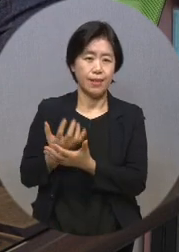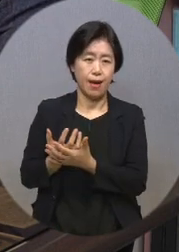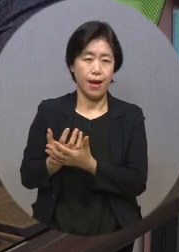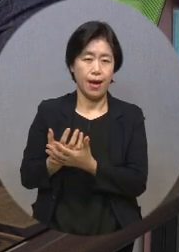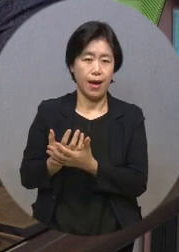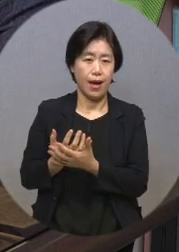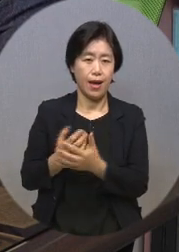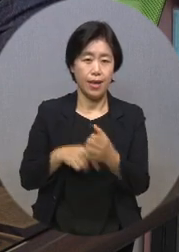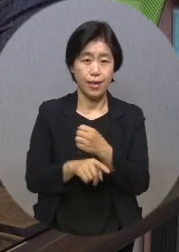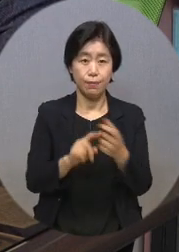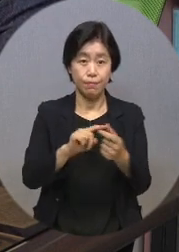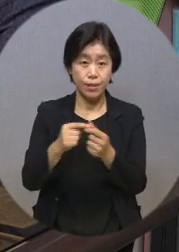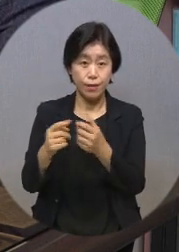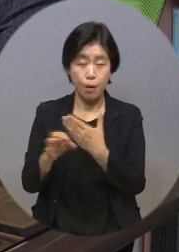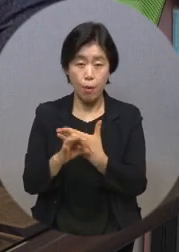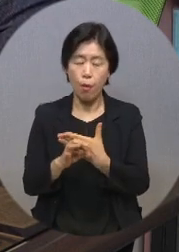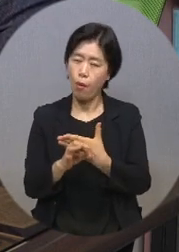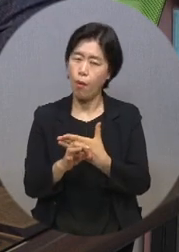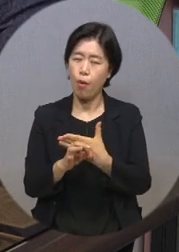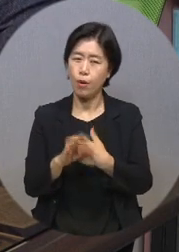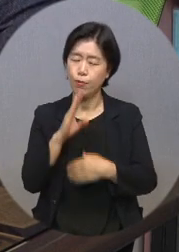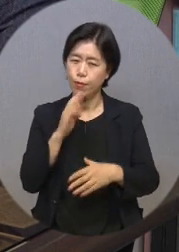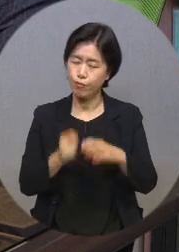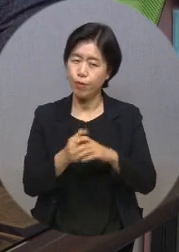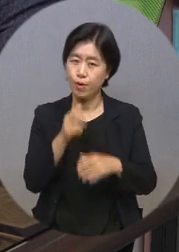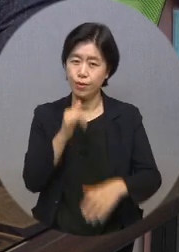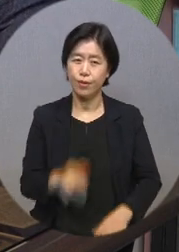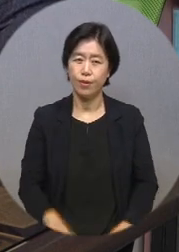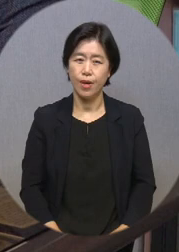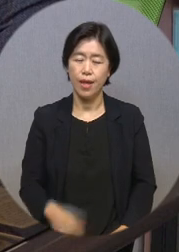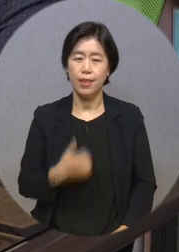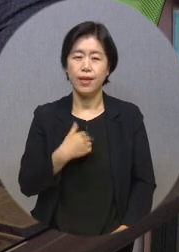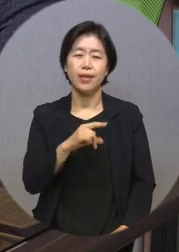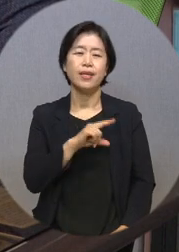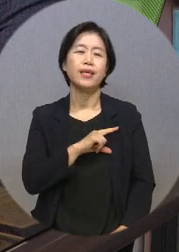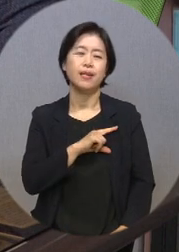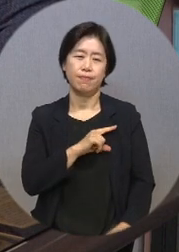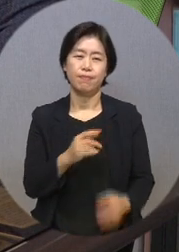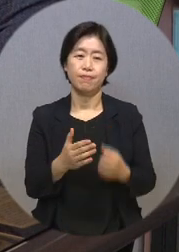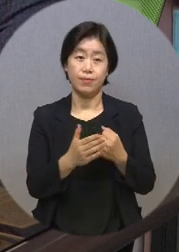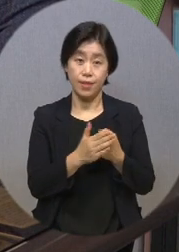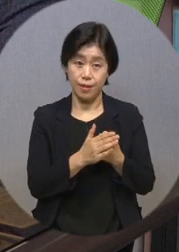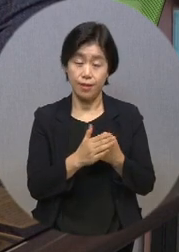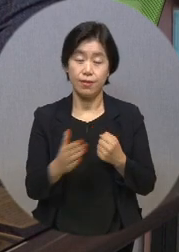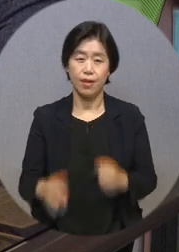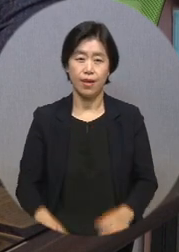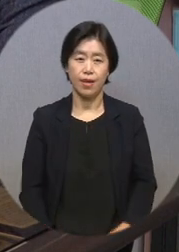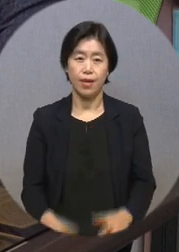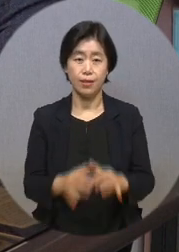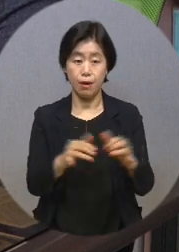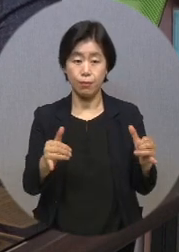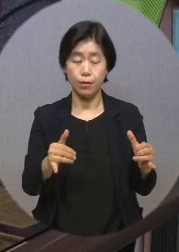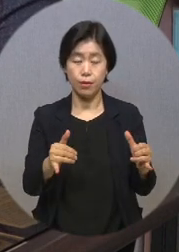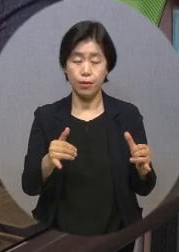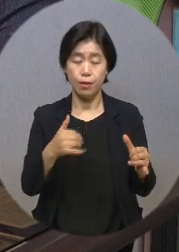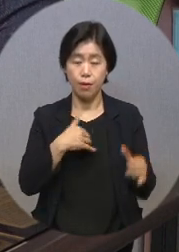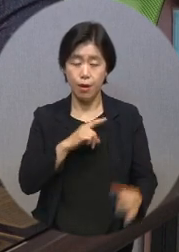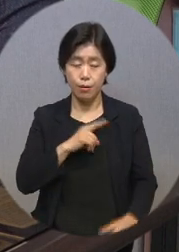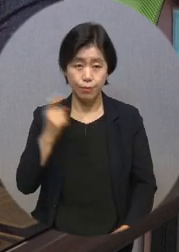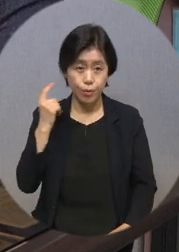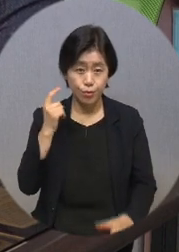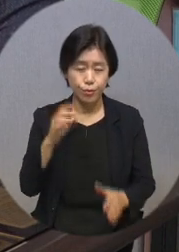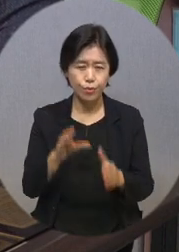이름입니다. 그런데 네. 아마 그 이 이름 때문에 사람들이 잘 잊지 못하는 것 같습니다.